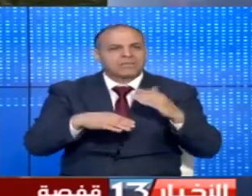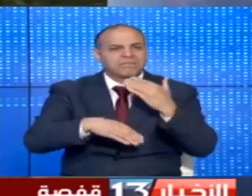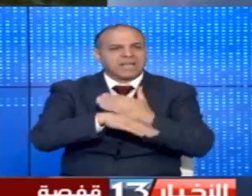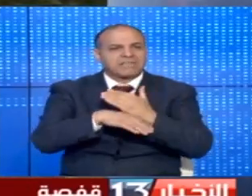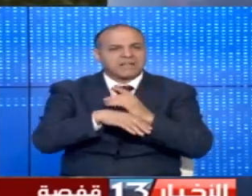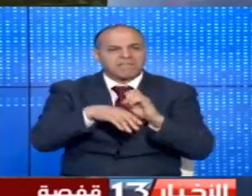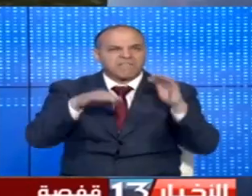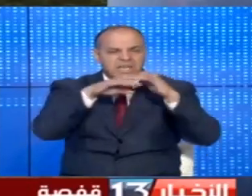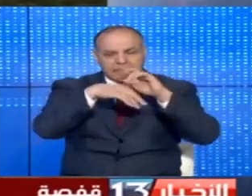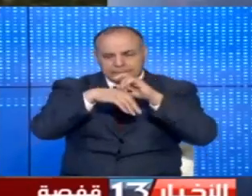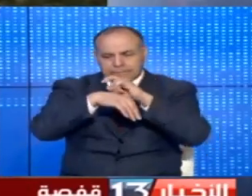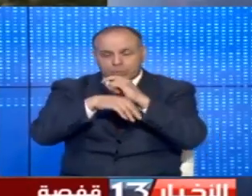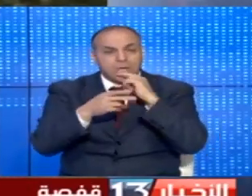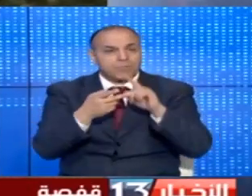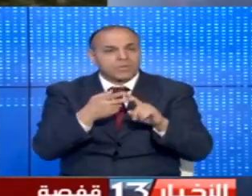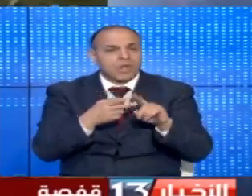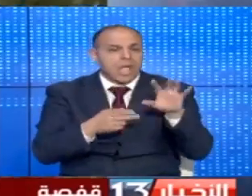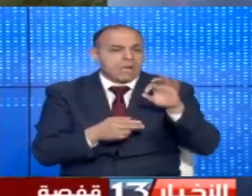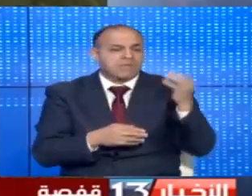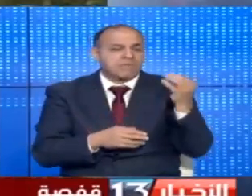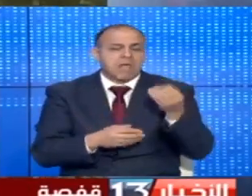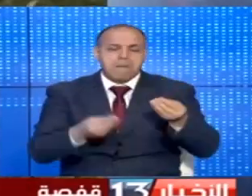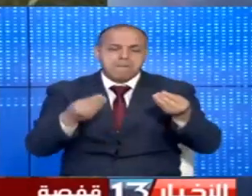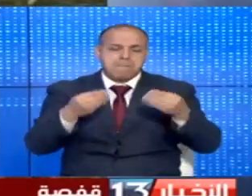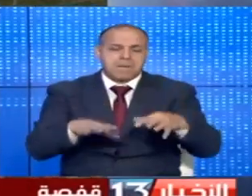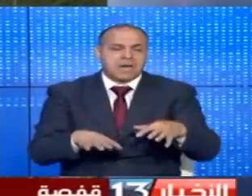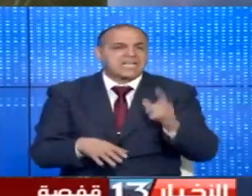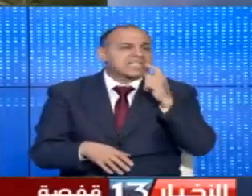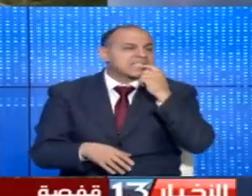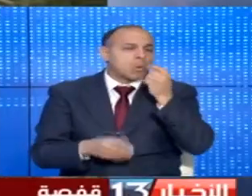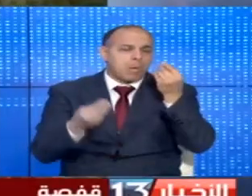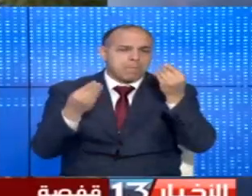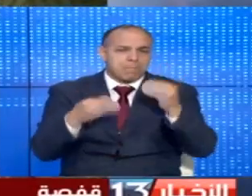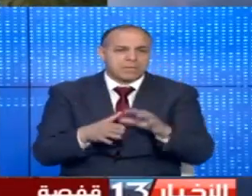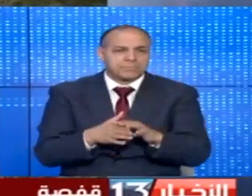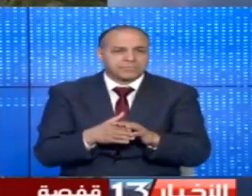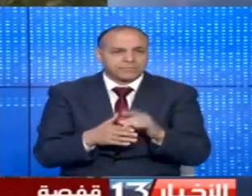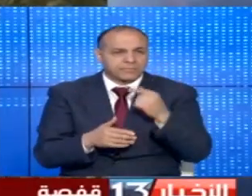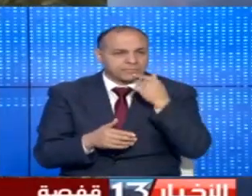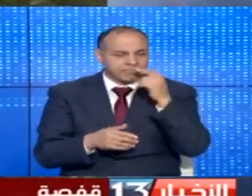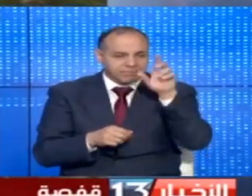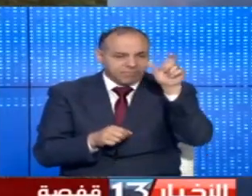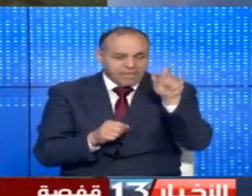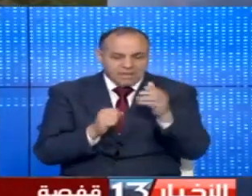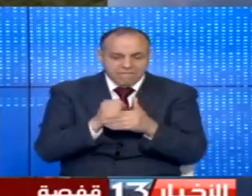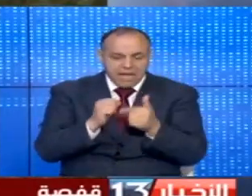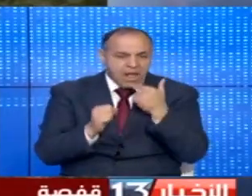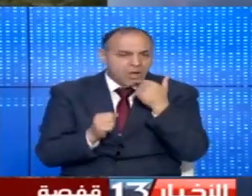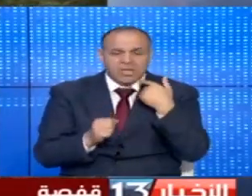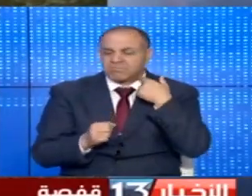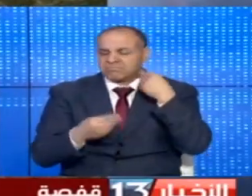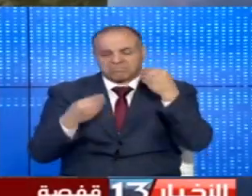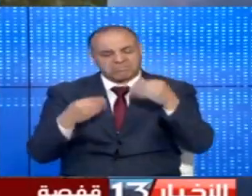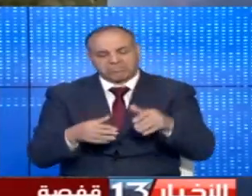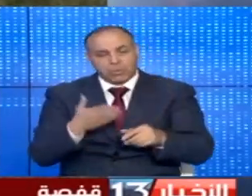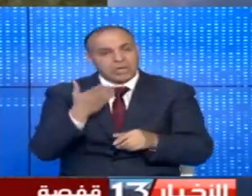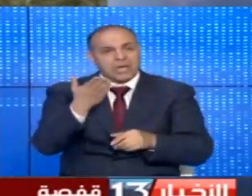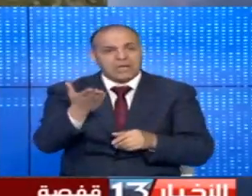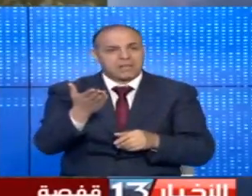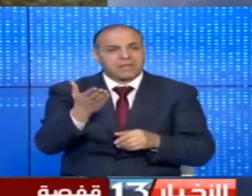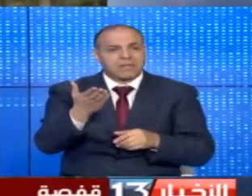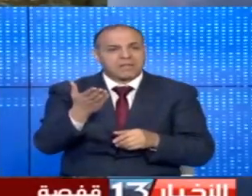فتك باكثر من خمسين بالمائه من اصابت الزيتون ليجد الفلاح ونفسه ومن خسائر فادحه